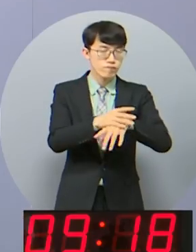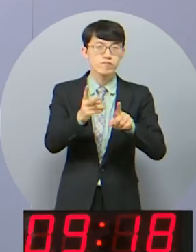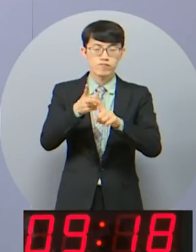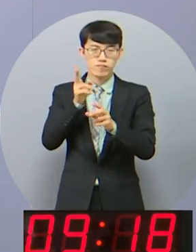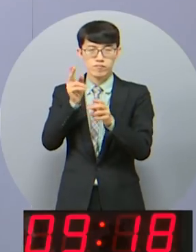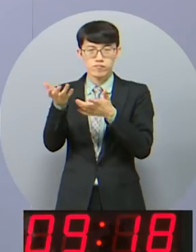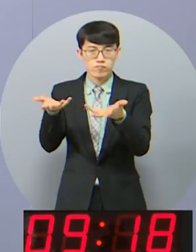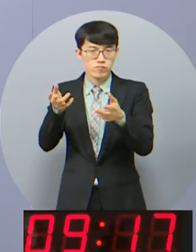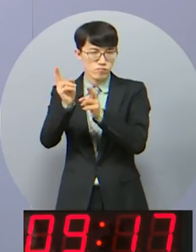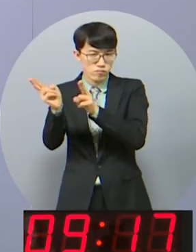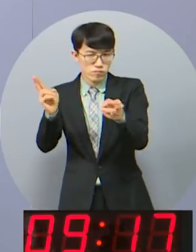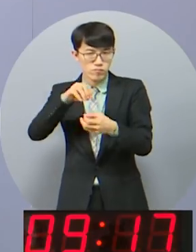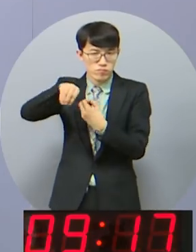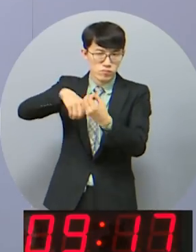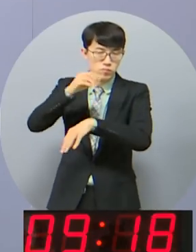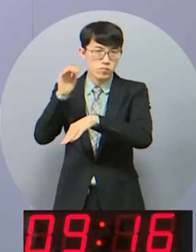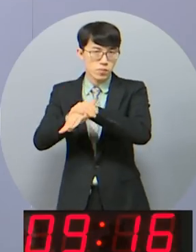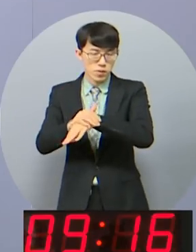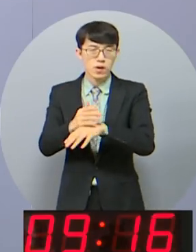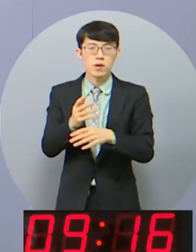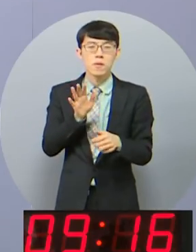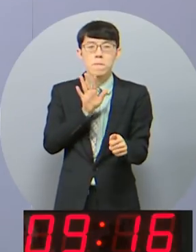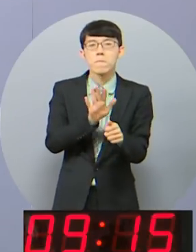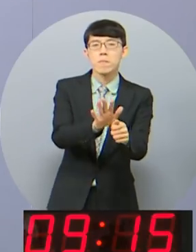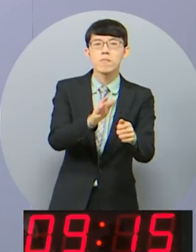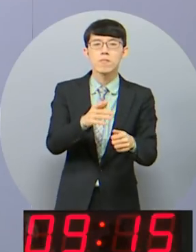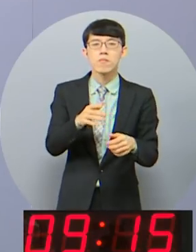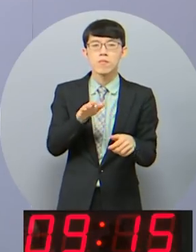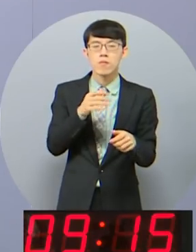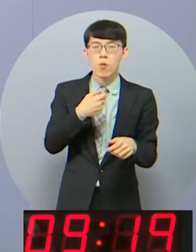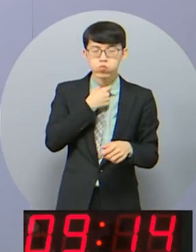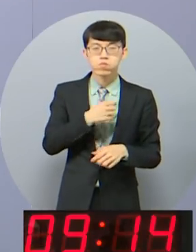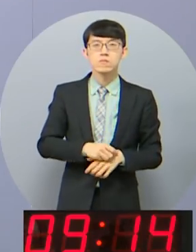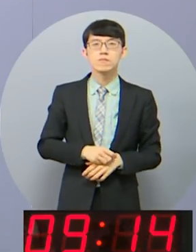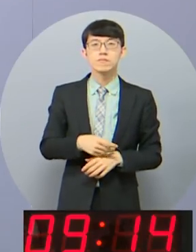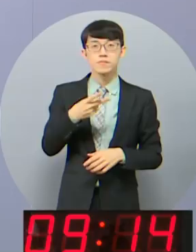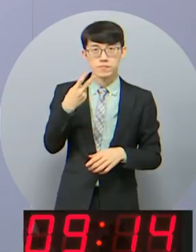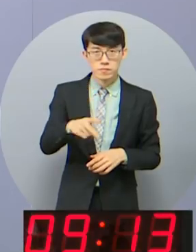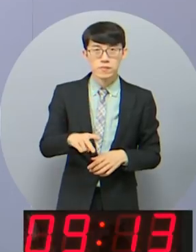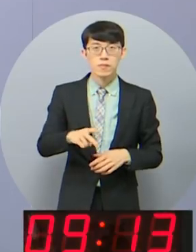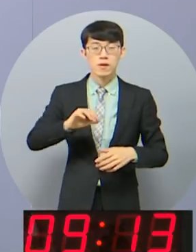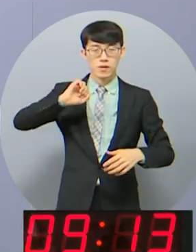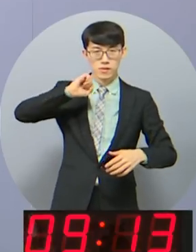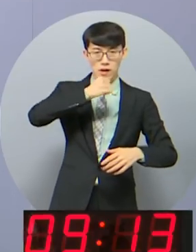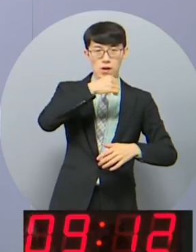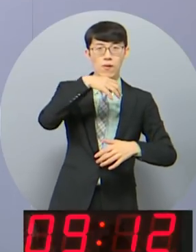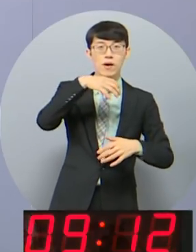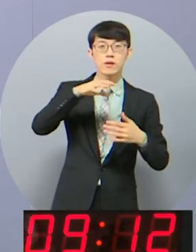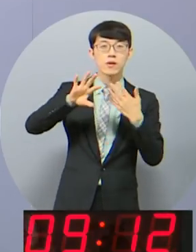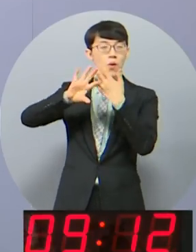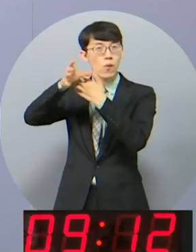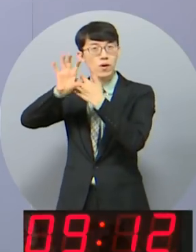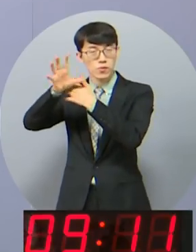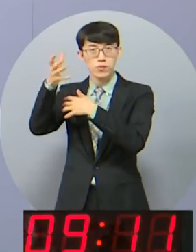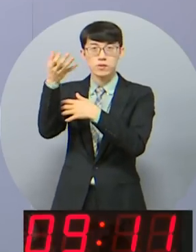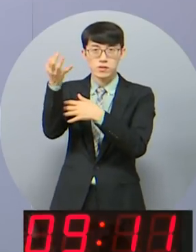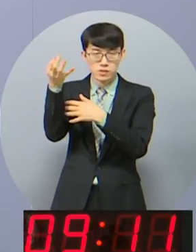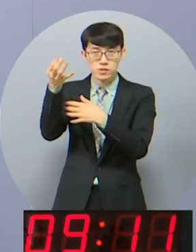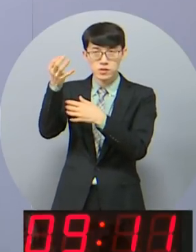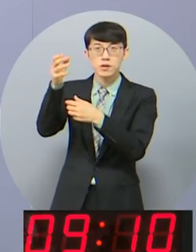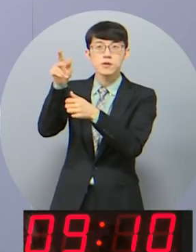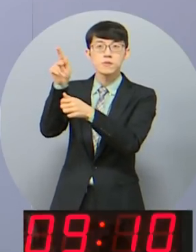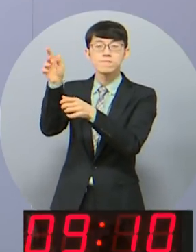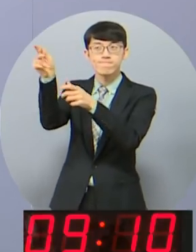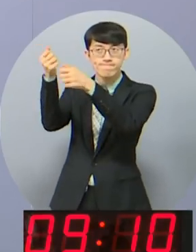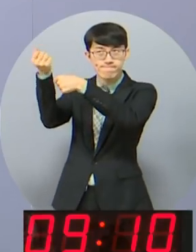行媒合，或带入，或甚至带入国内或国外的资金、活水资金进驻区域经